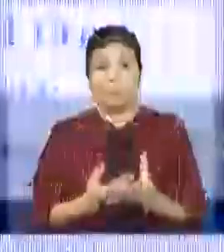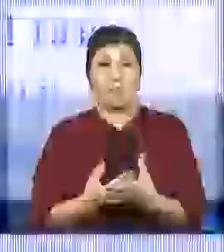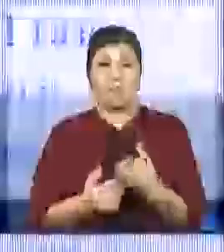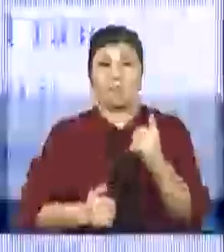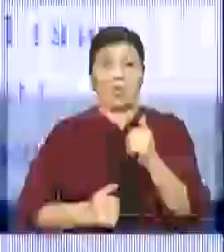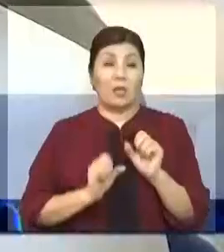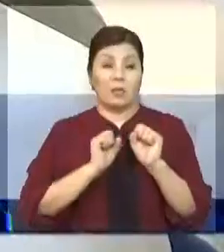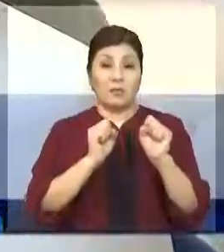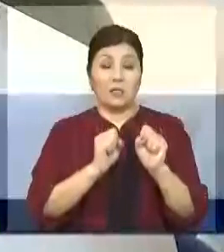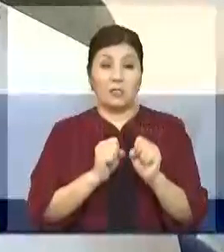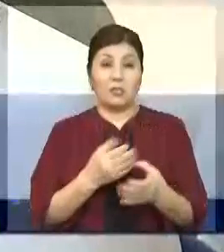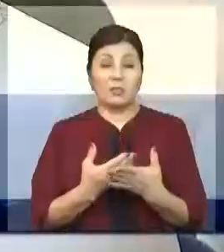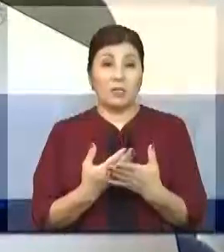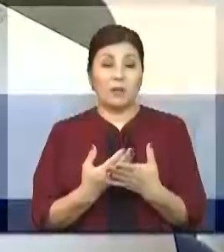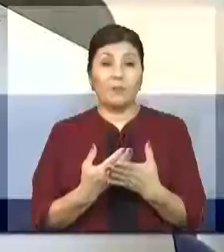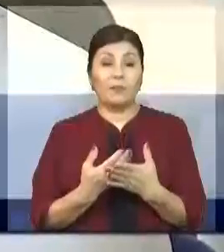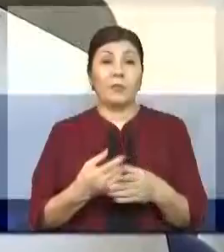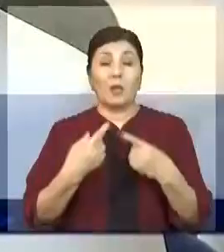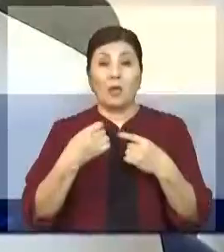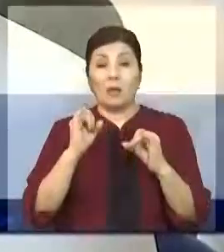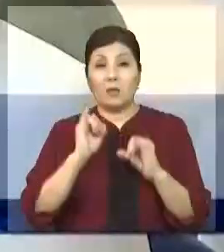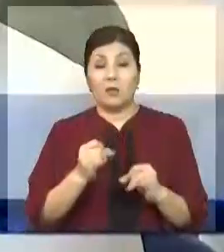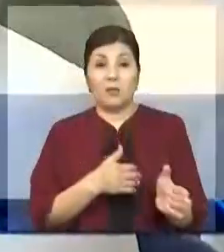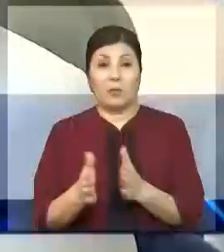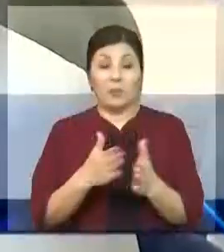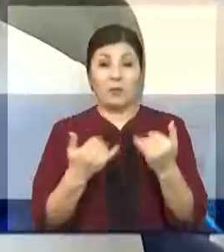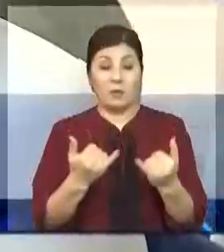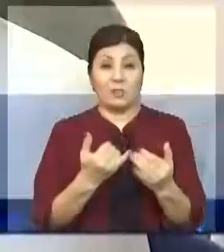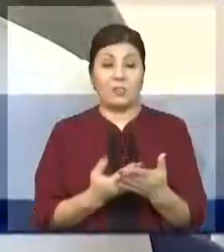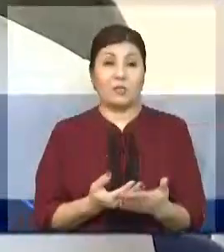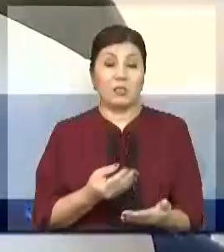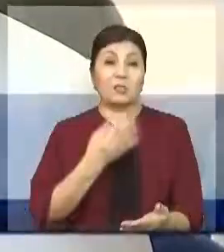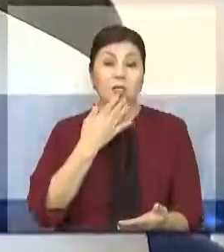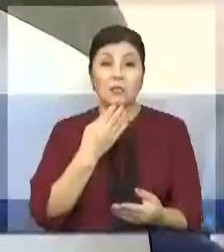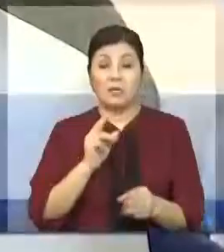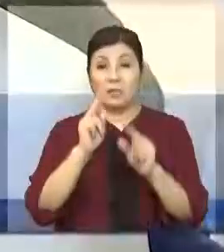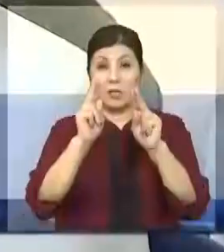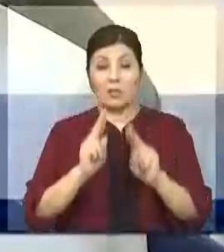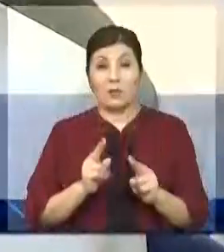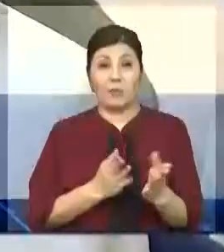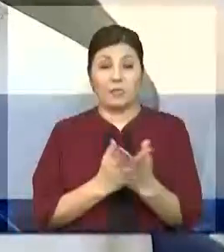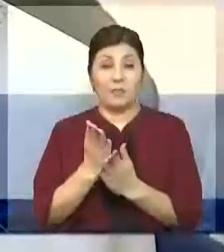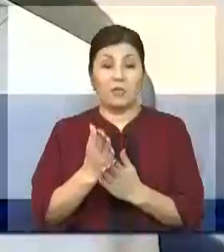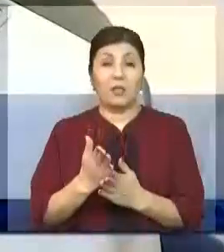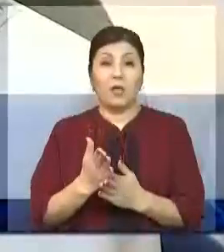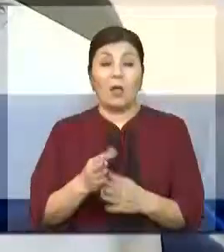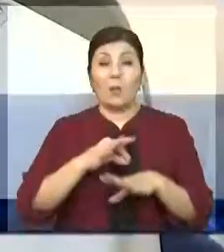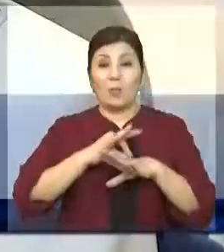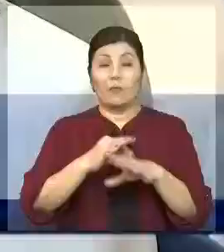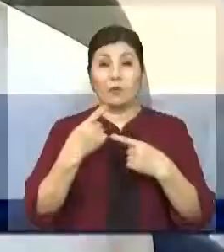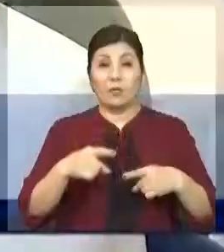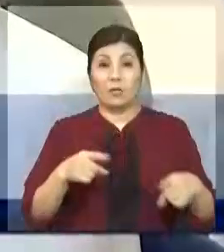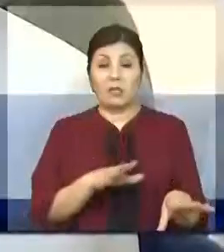от иностранных религиозных течений. Сейчас особую роль играют наши национальные традиции. В этом направлении на протяжении года проводятся